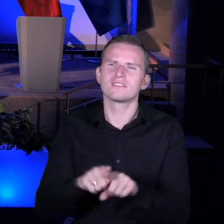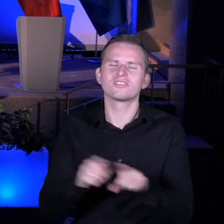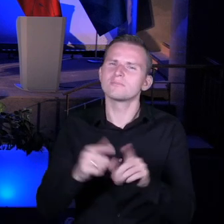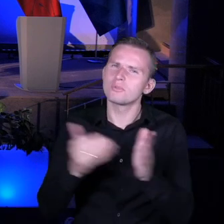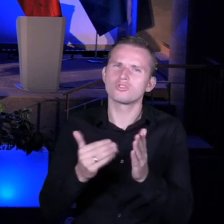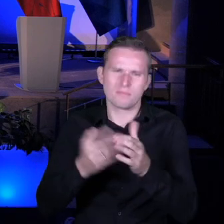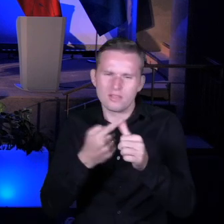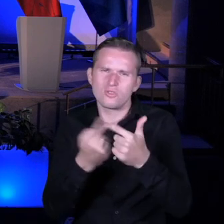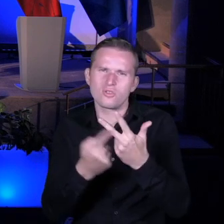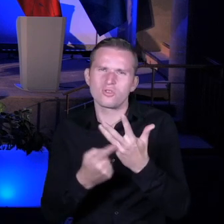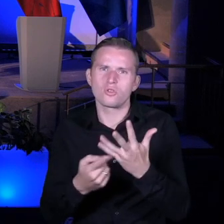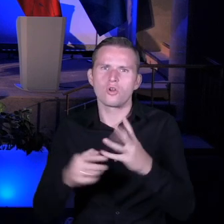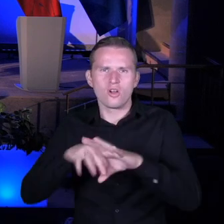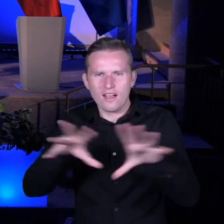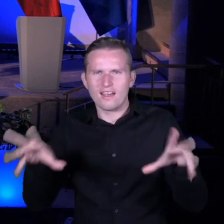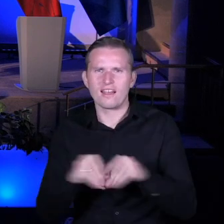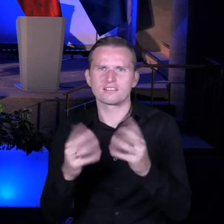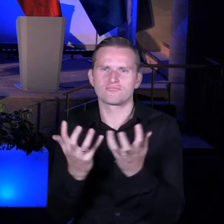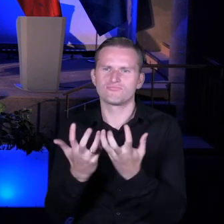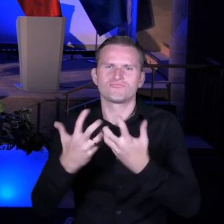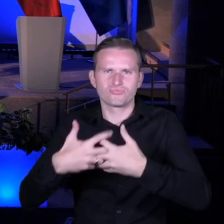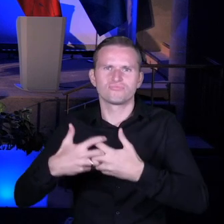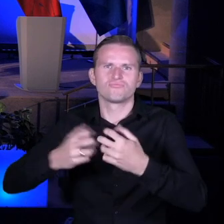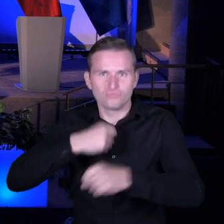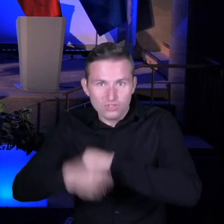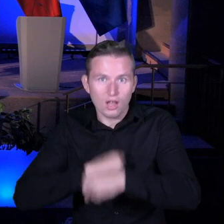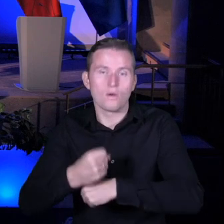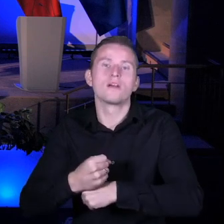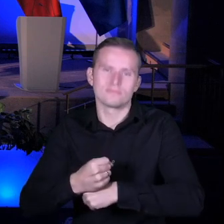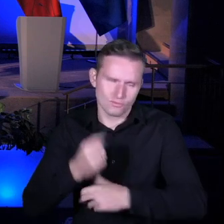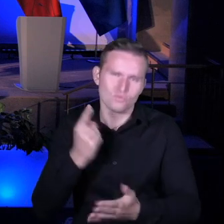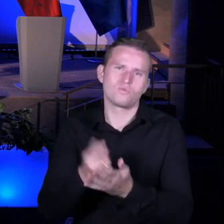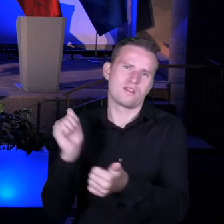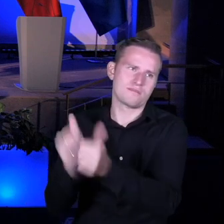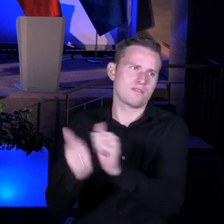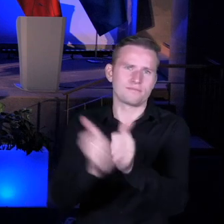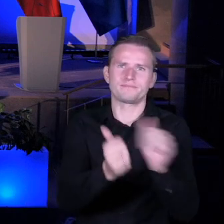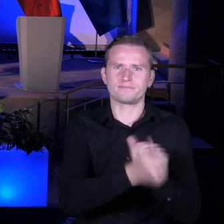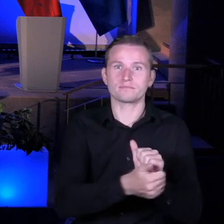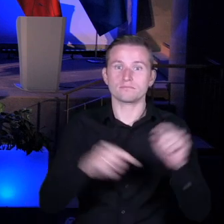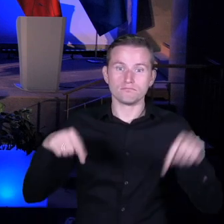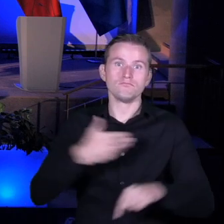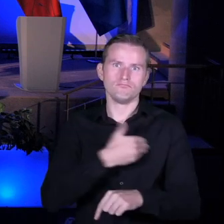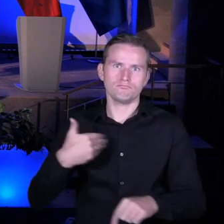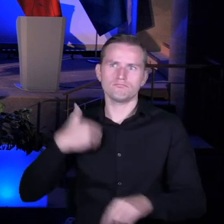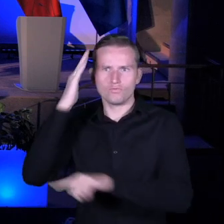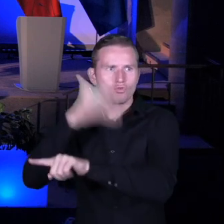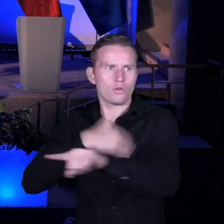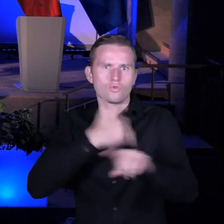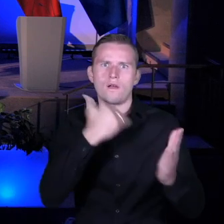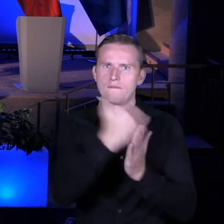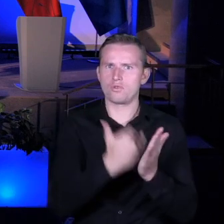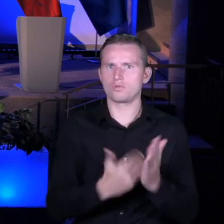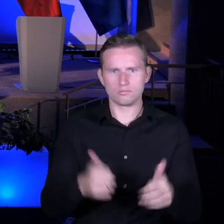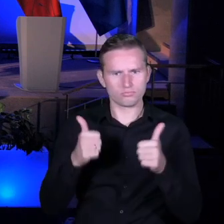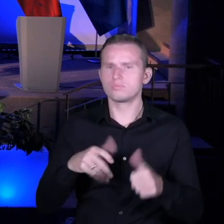czasie powinny współgrać, ale jest to możliwe w warunkach takiej szkoły, która w Polsce funkcjonuje. I to jest dla